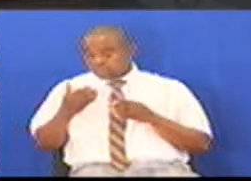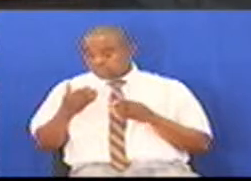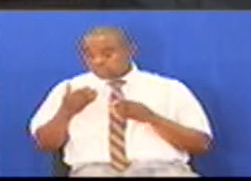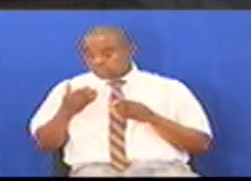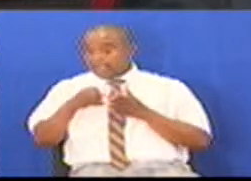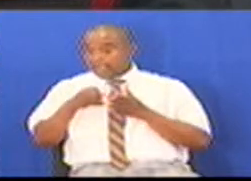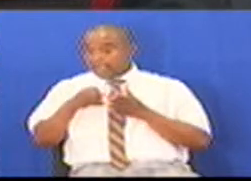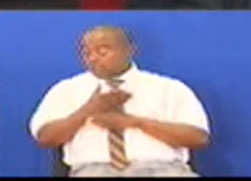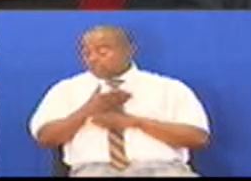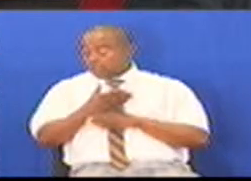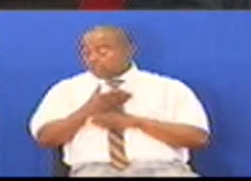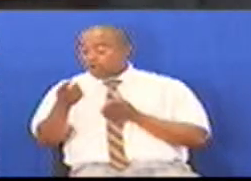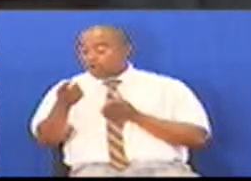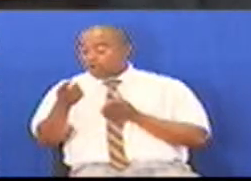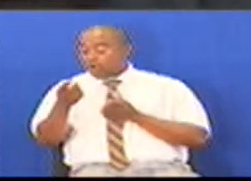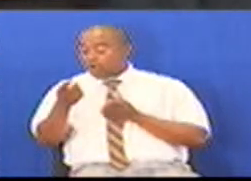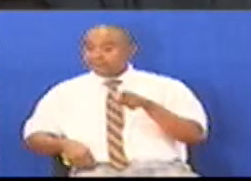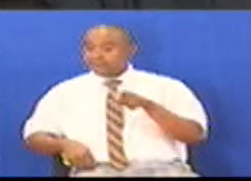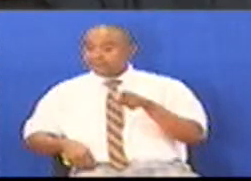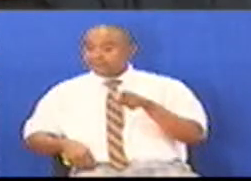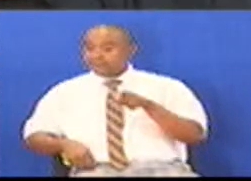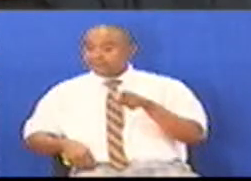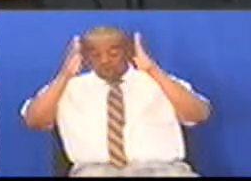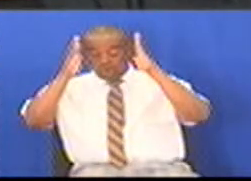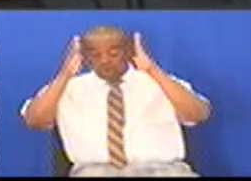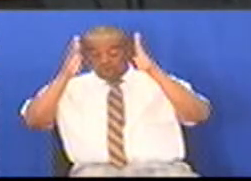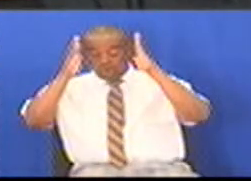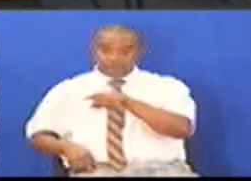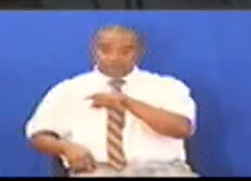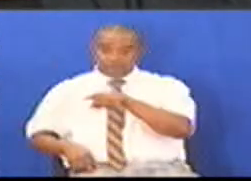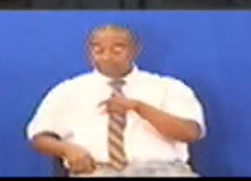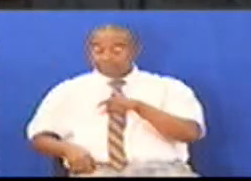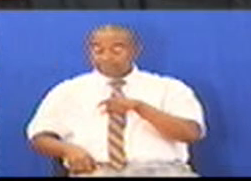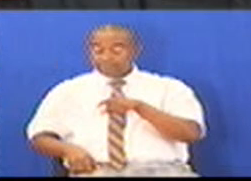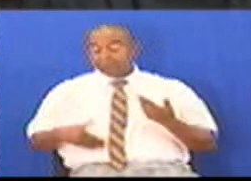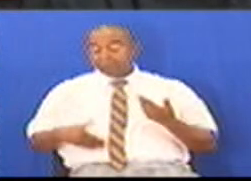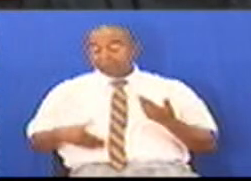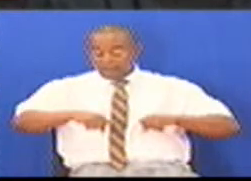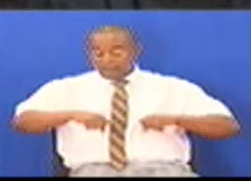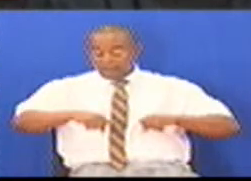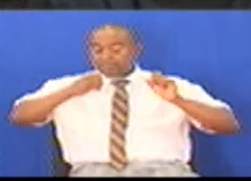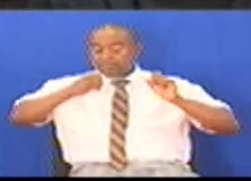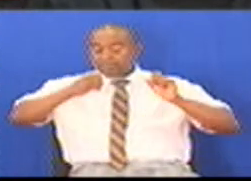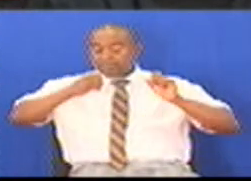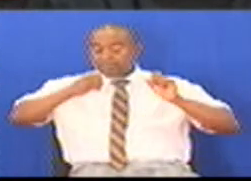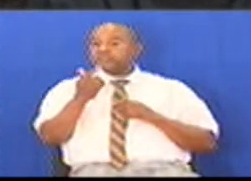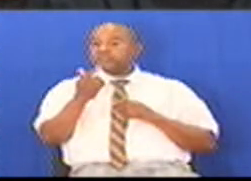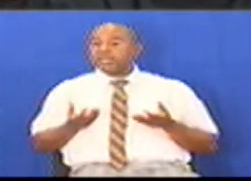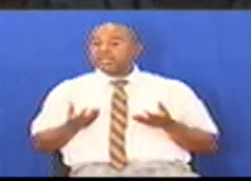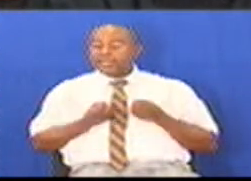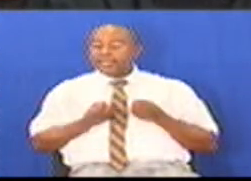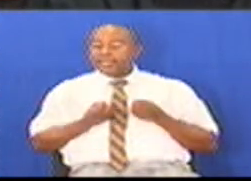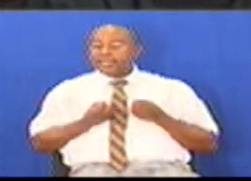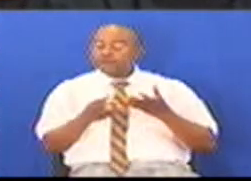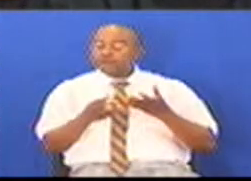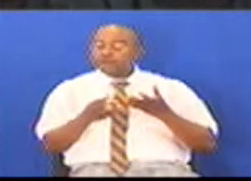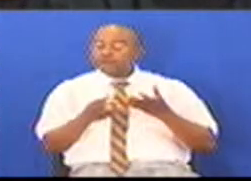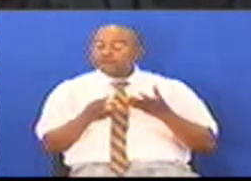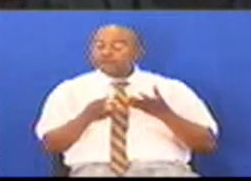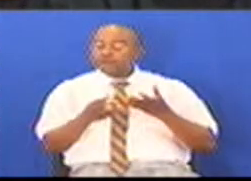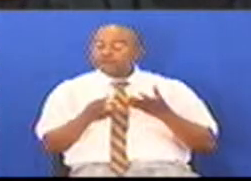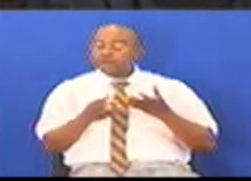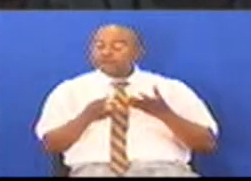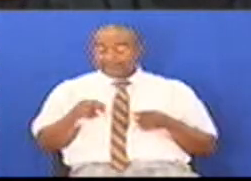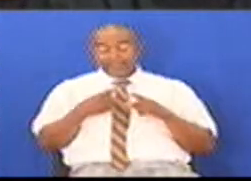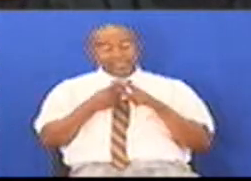iliyotolewa na mamlaka ya mapato Tanzania. Mheshimiwa Spika, hivi karibuni mamlaka ya mapato Tanzania imetoa GN namba 351 ambayo